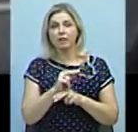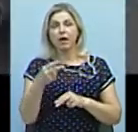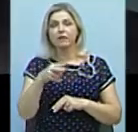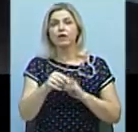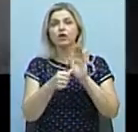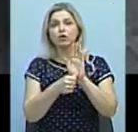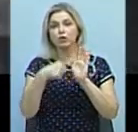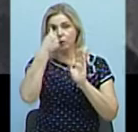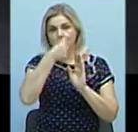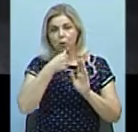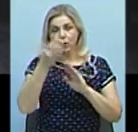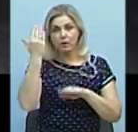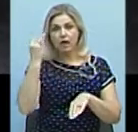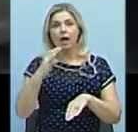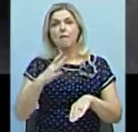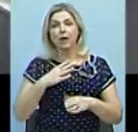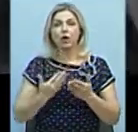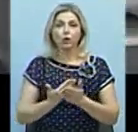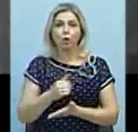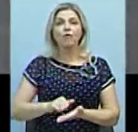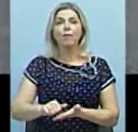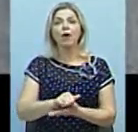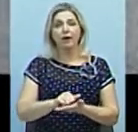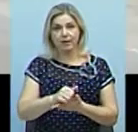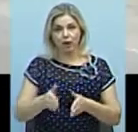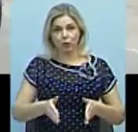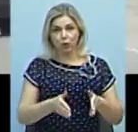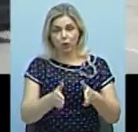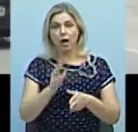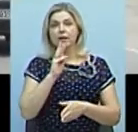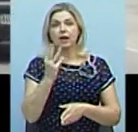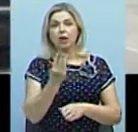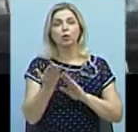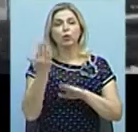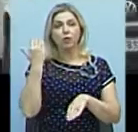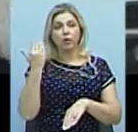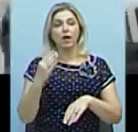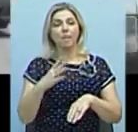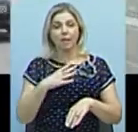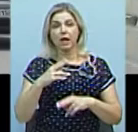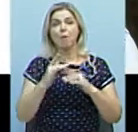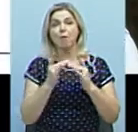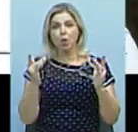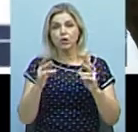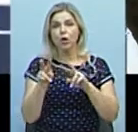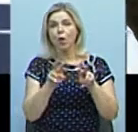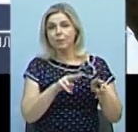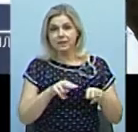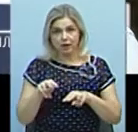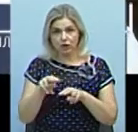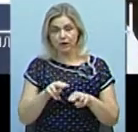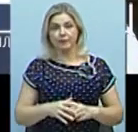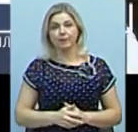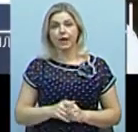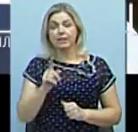2006 році. Тоді ж укладали і нове покриття дорожнього полотна. 3 роки тому споруду обстежували. За